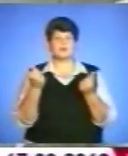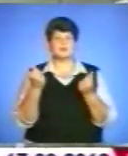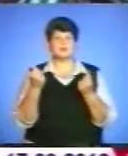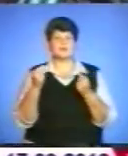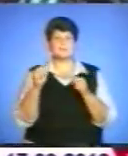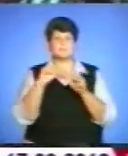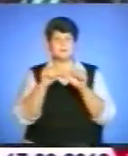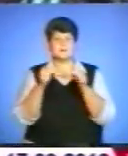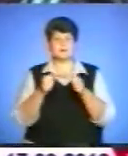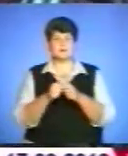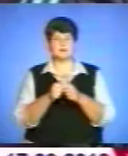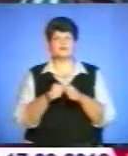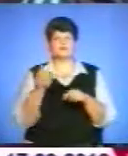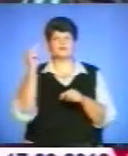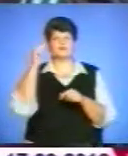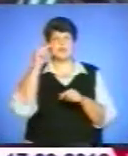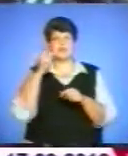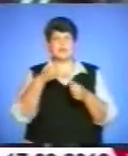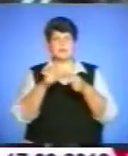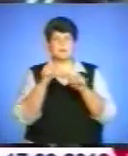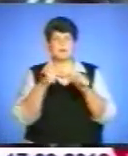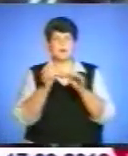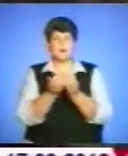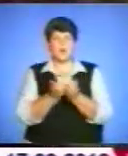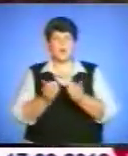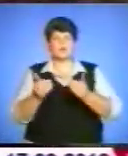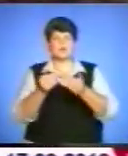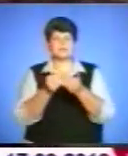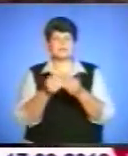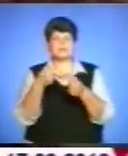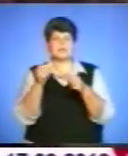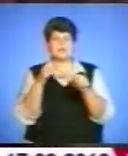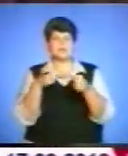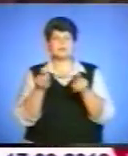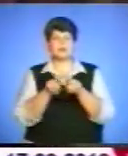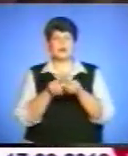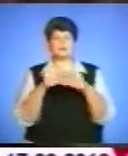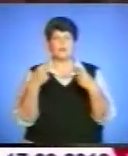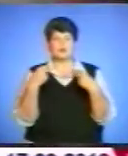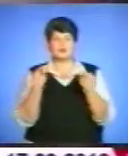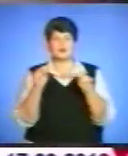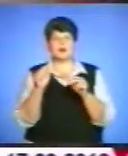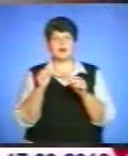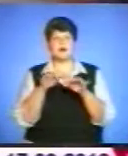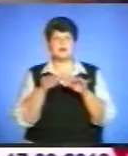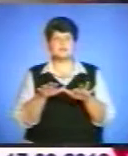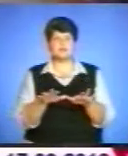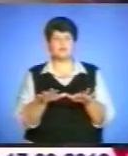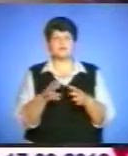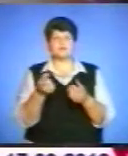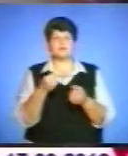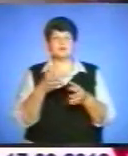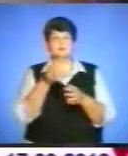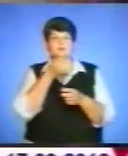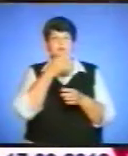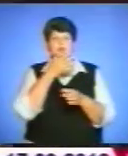пам'ятник. А тут дівчата вчаться ліпити горщики з глини. Їх також продадуть на аукціоні. Діанка вже спробувала, сподобалося. Вчить